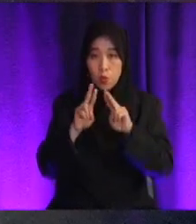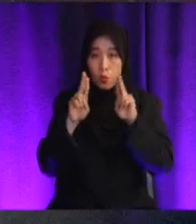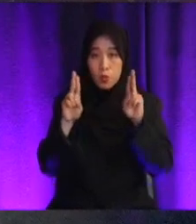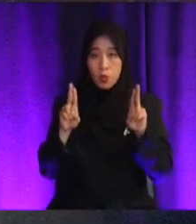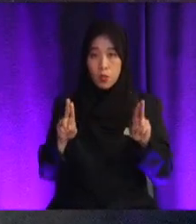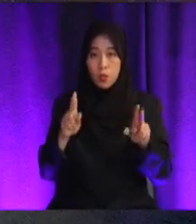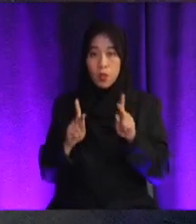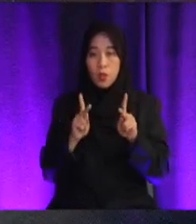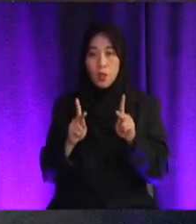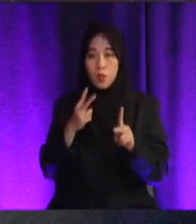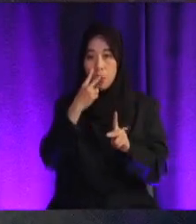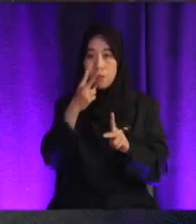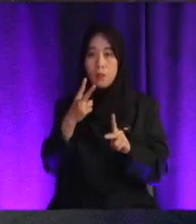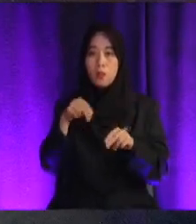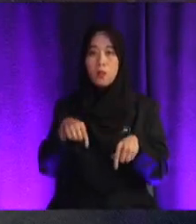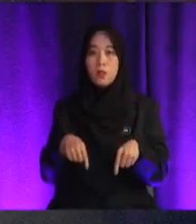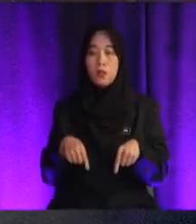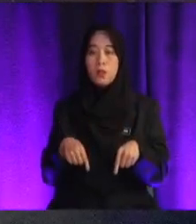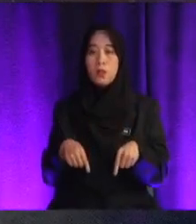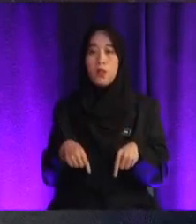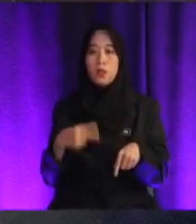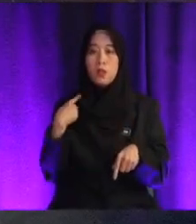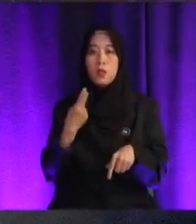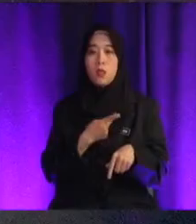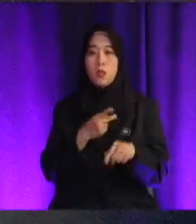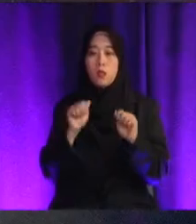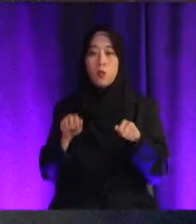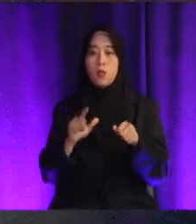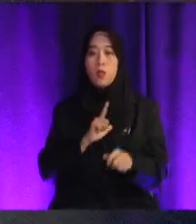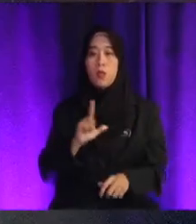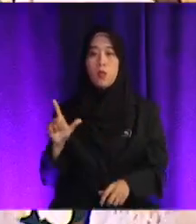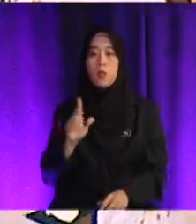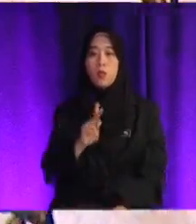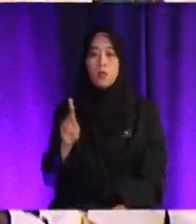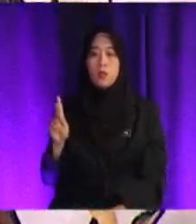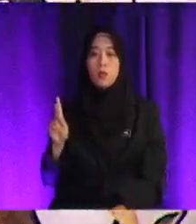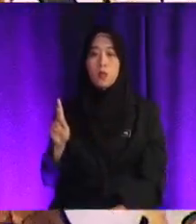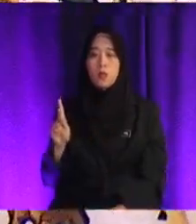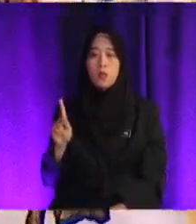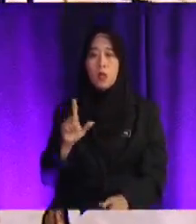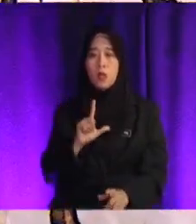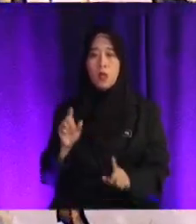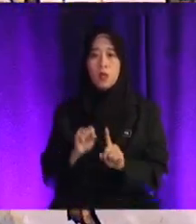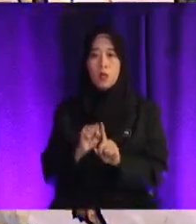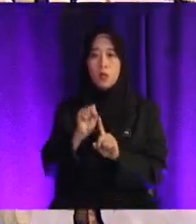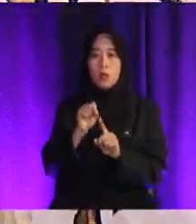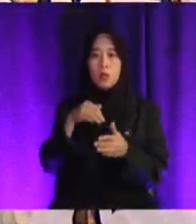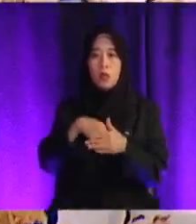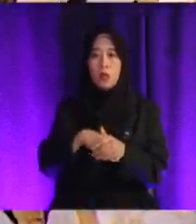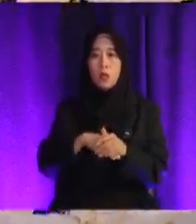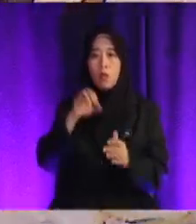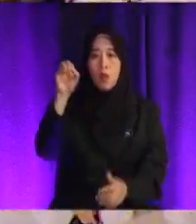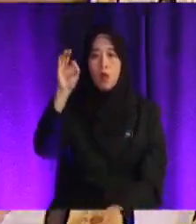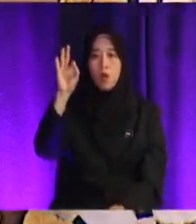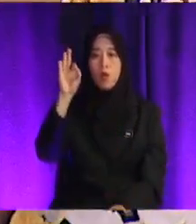kalau kita nampak dekat sini, kita boleh laraskan kita punya laras suhu dalam keadaan off. Okey, kalau kita